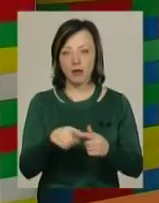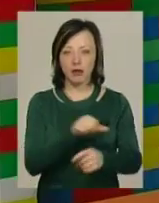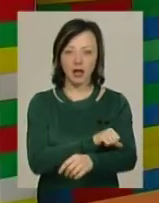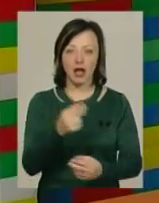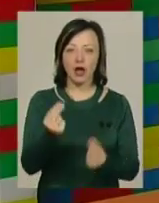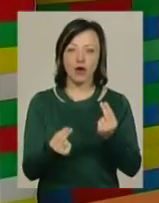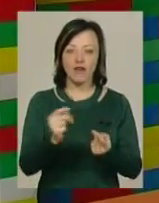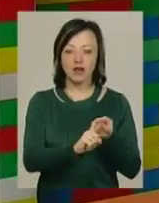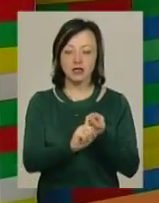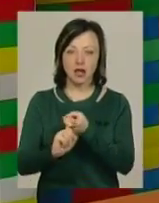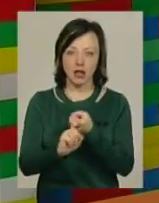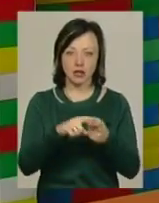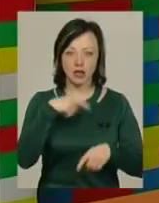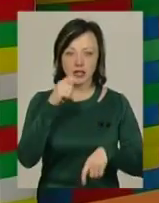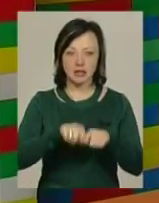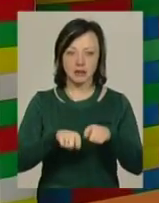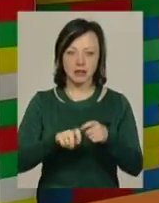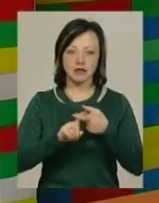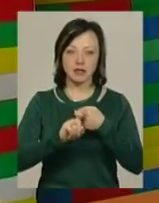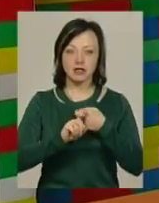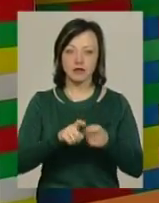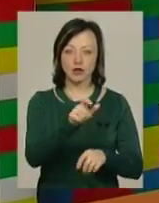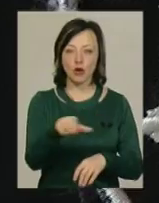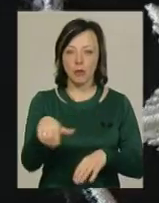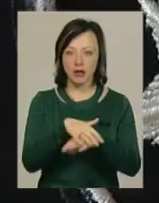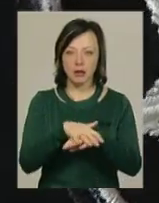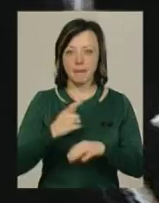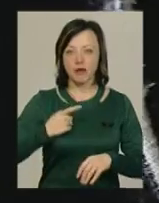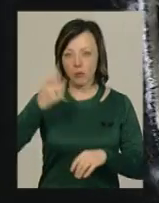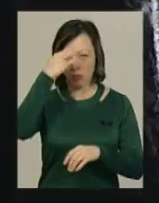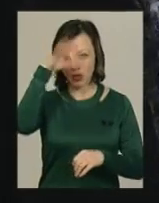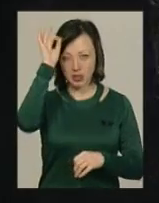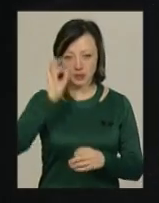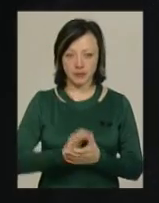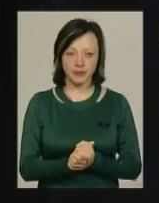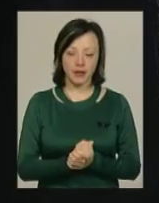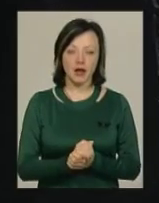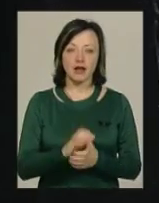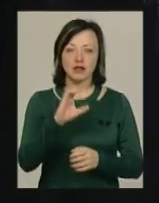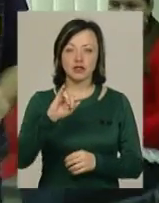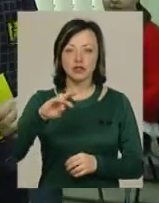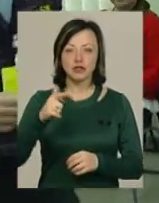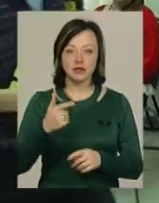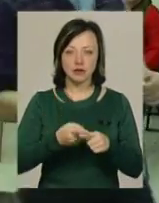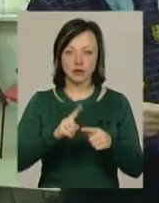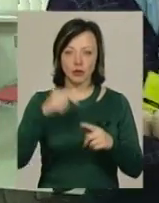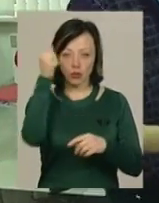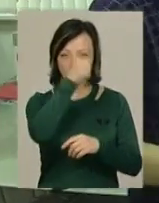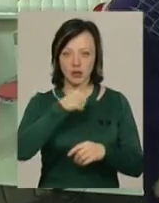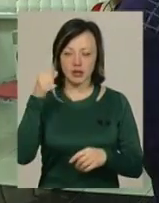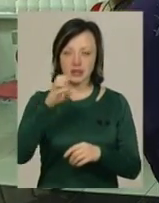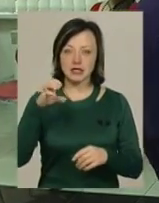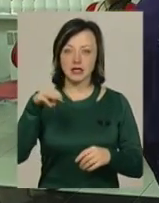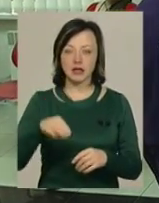ігрова залежності, каже інспекторка зі зв'язків із громадськістю патрульної поліції Алла Стрембіцька. У січні цьогоріч за статтею «Вчинення